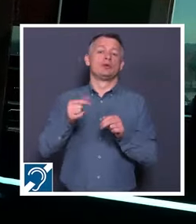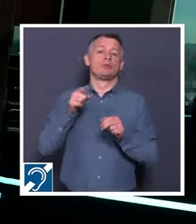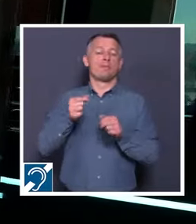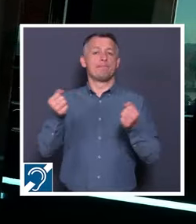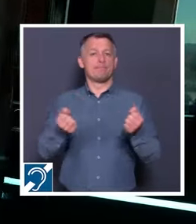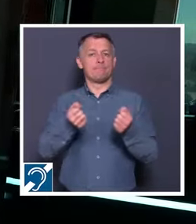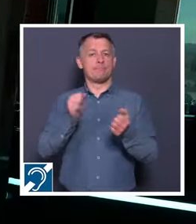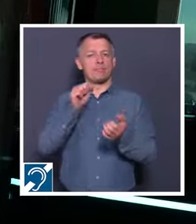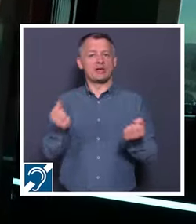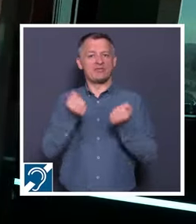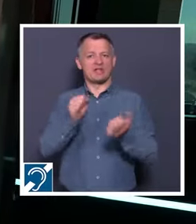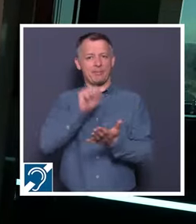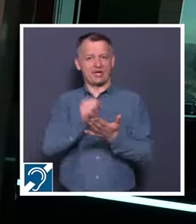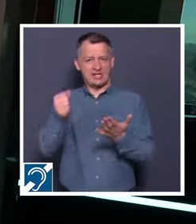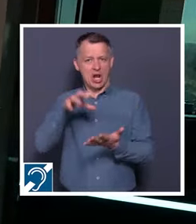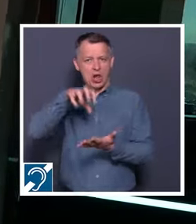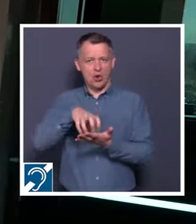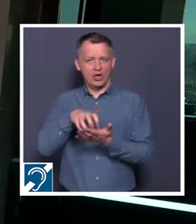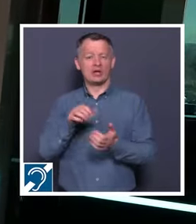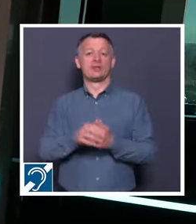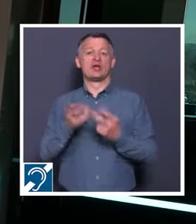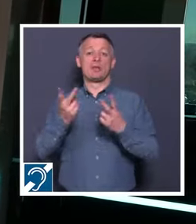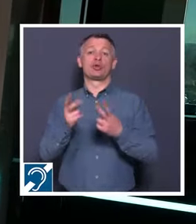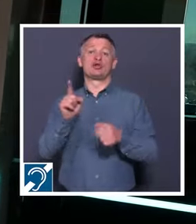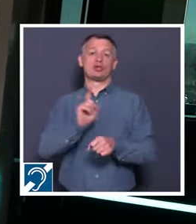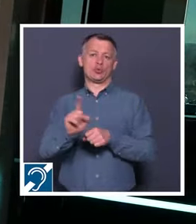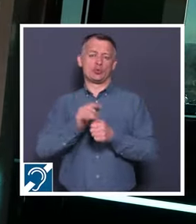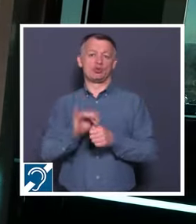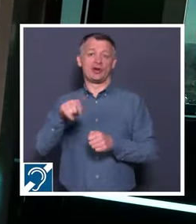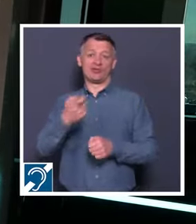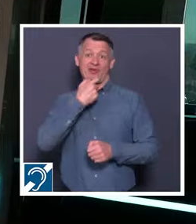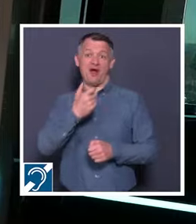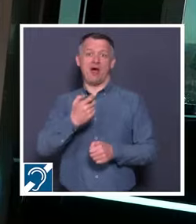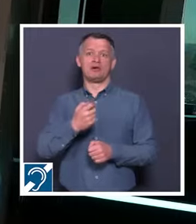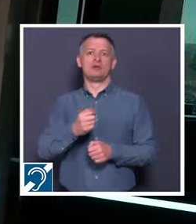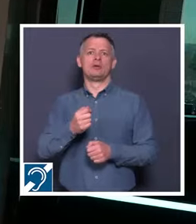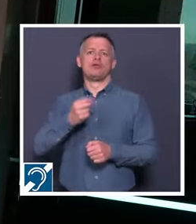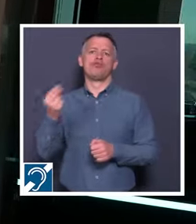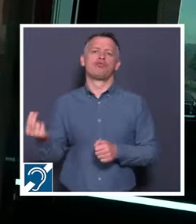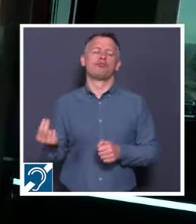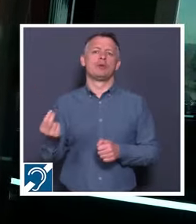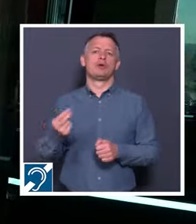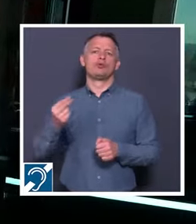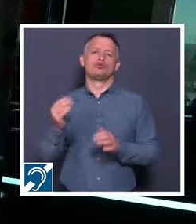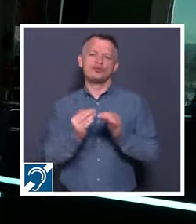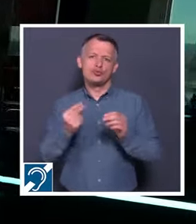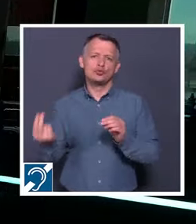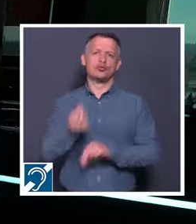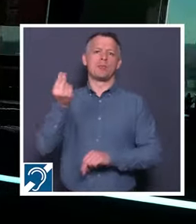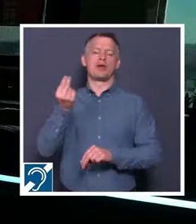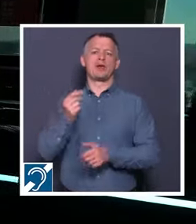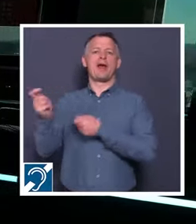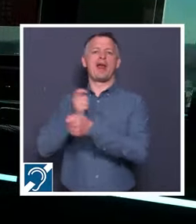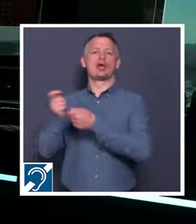este foarte importantă într-un astfel de mecanism și într-un astfel de an electoral, super electoral, așa cum îl tot numim de ceva timp.